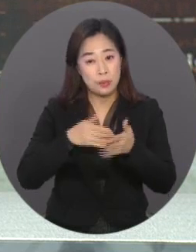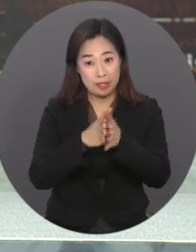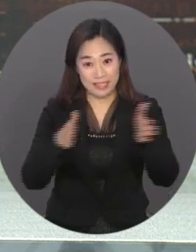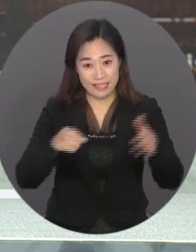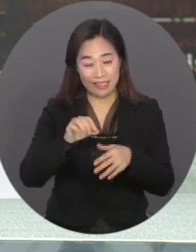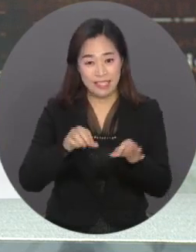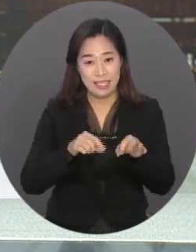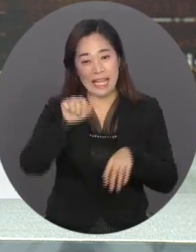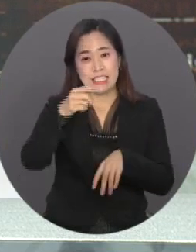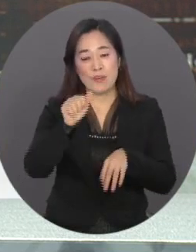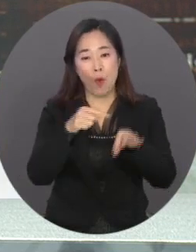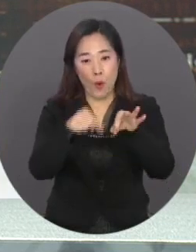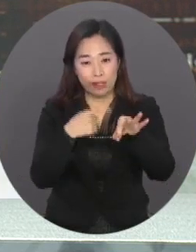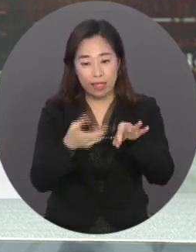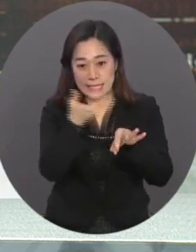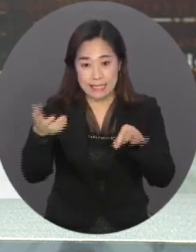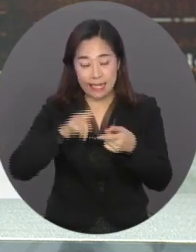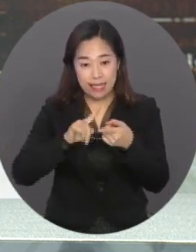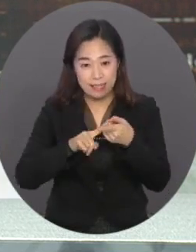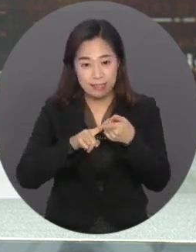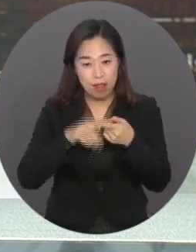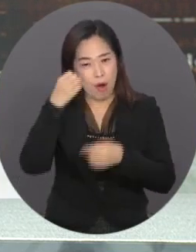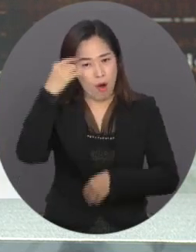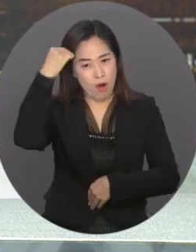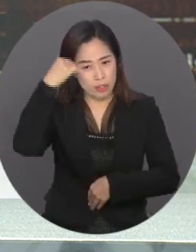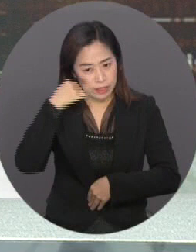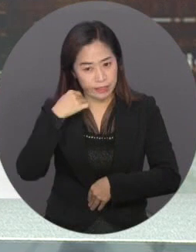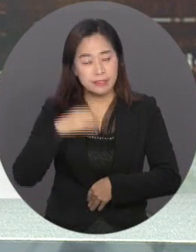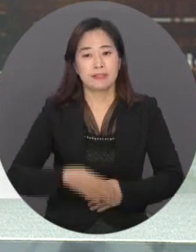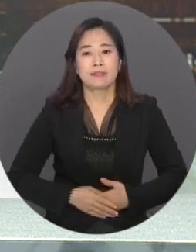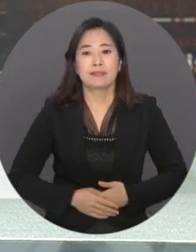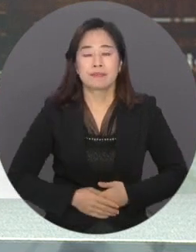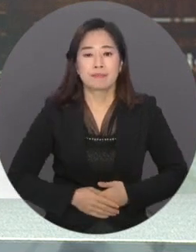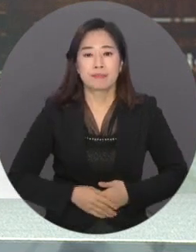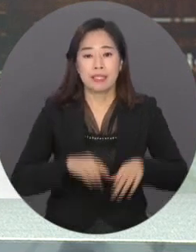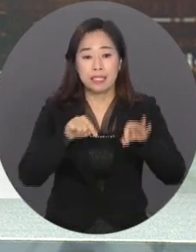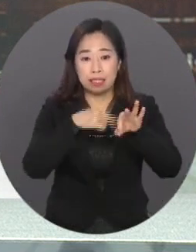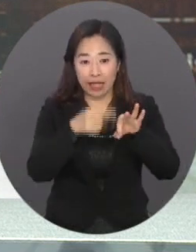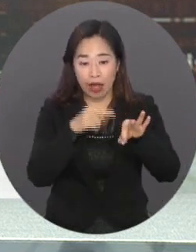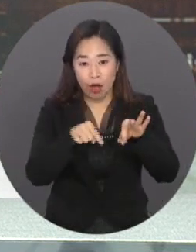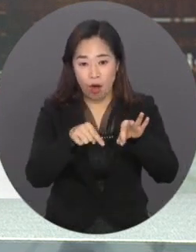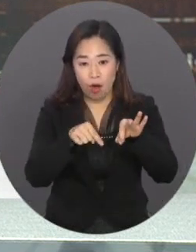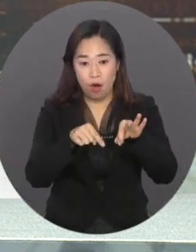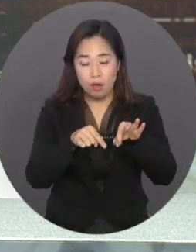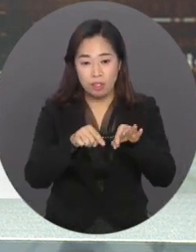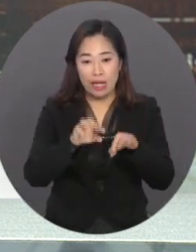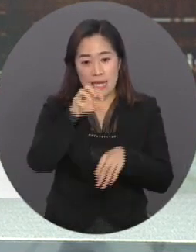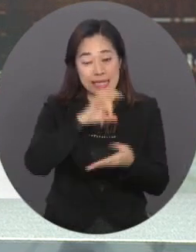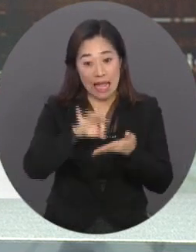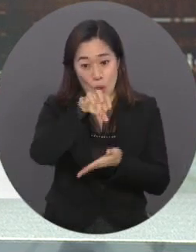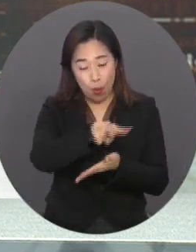금호타이어 광주 공장 이전과 관련해 심상치 않은 기류가 감지되고 있습니다. 금호타이어가 추진하는 부지 용도